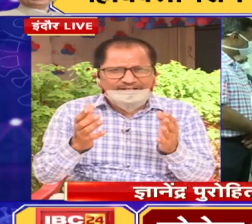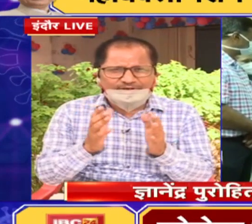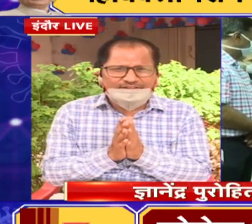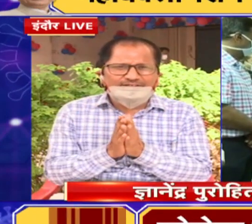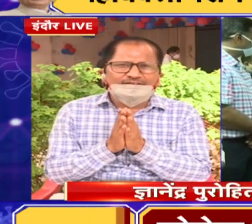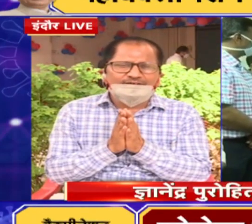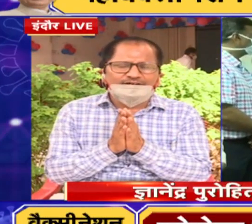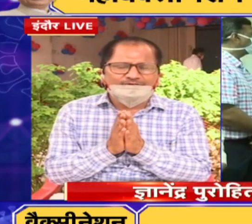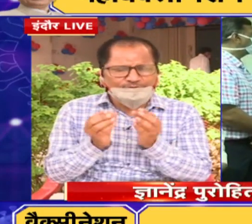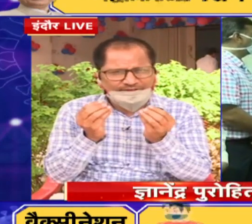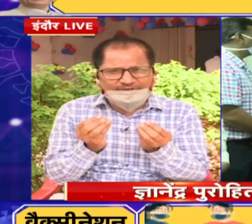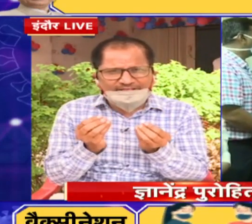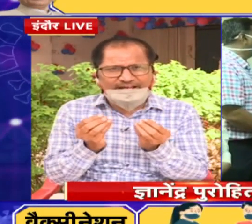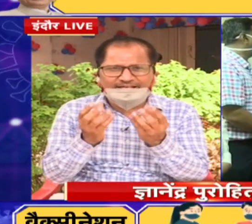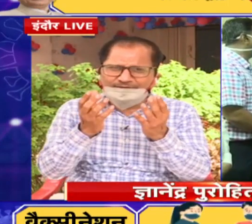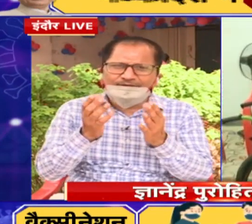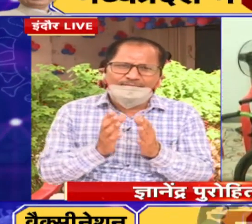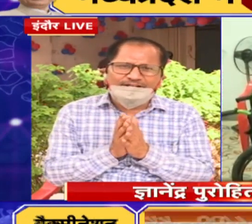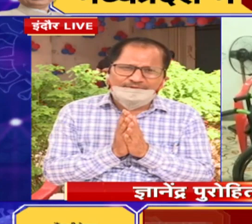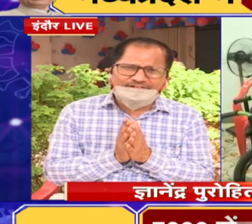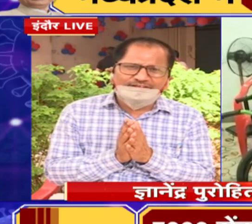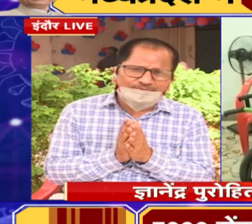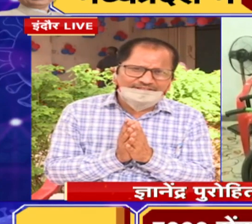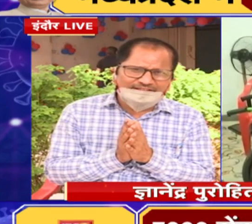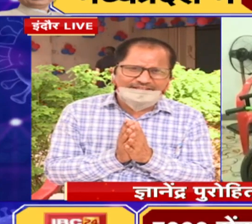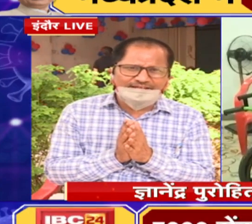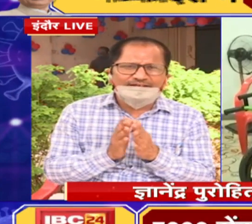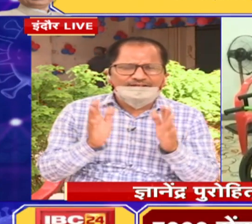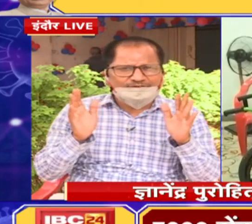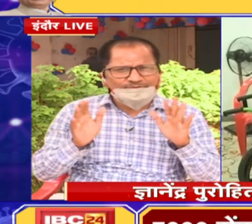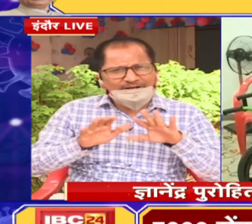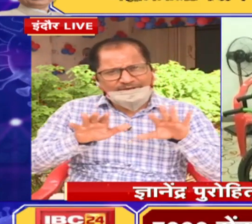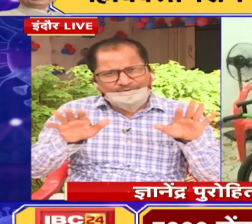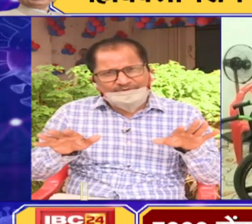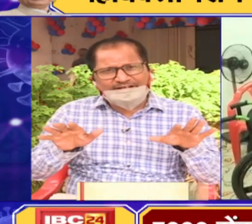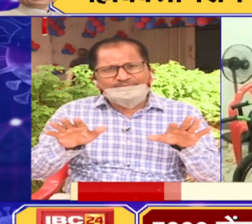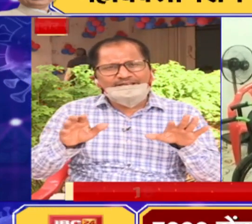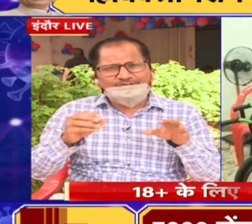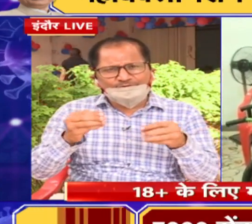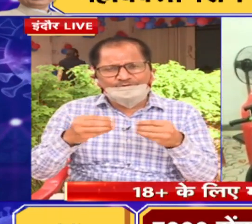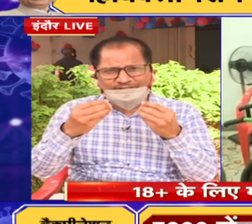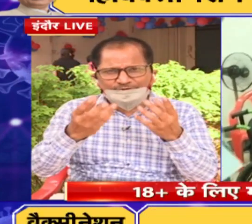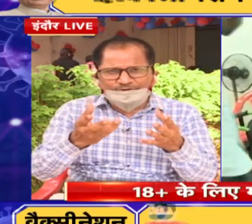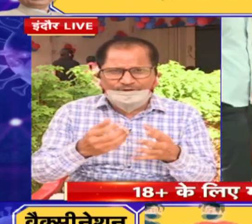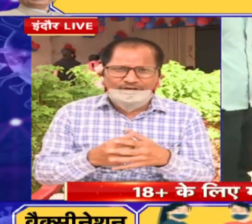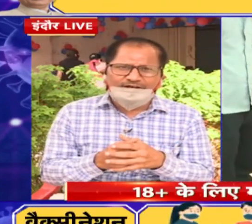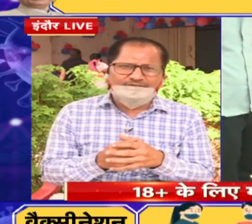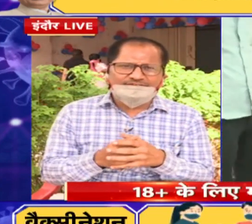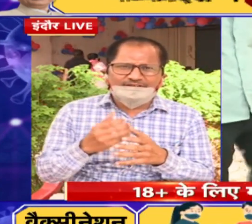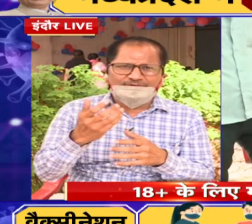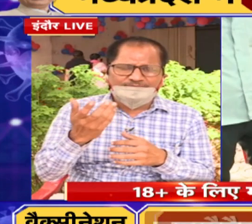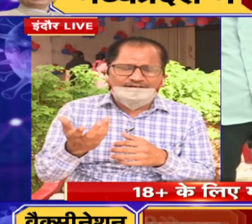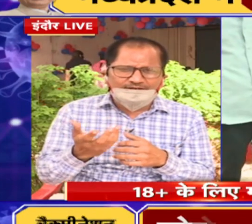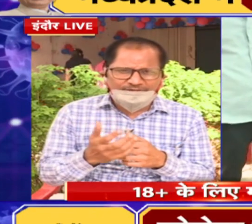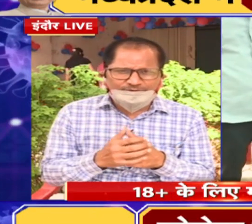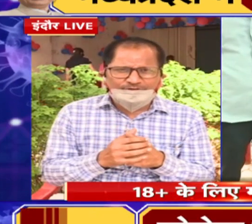थे। माननीय मंत्री जी कुछ हमने किया है, यदि माननीय मंत्री जी अनुमति दे देंगे तो वहाँ पे वो भी कर पाएंगे। तो कुछ बच्चों